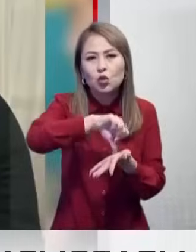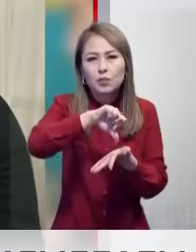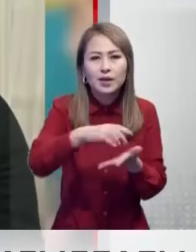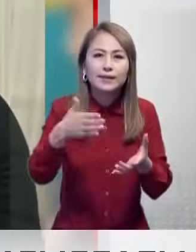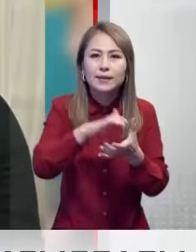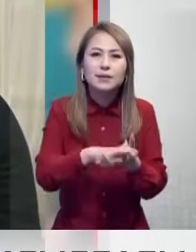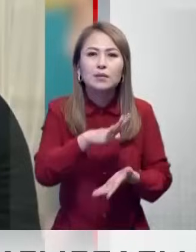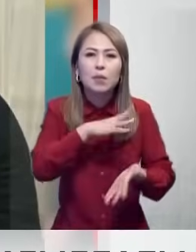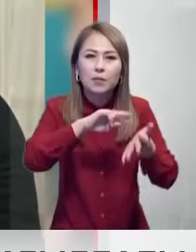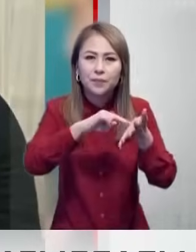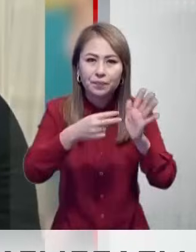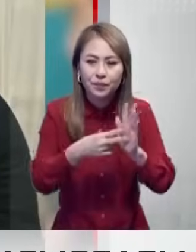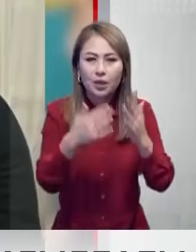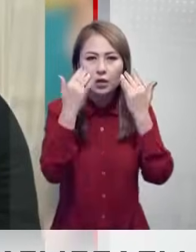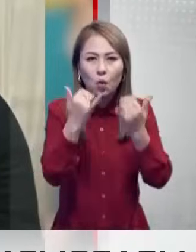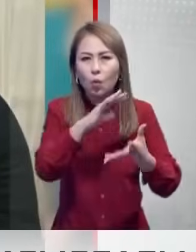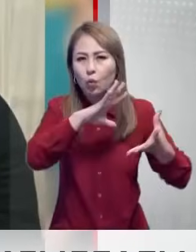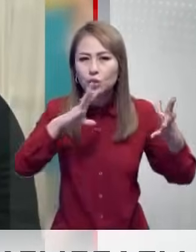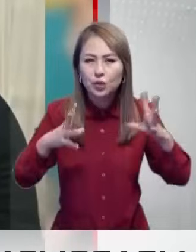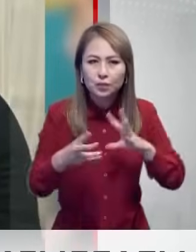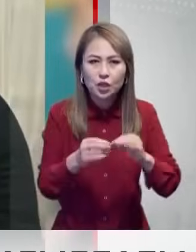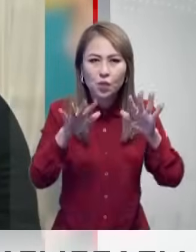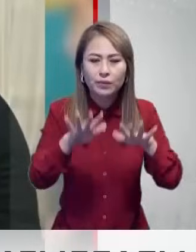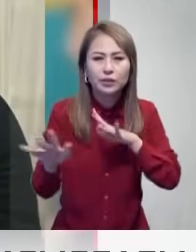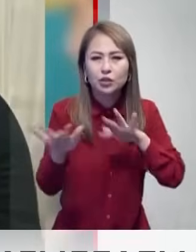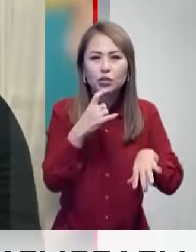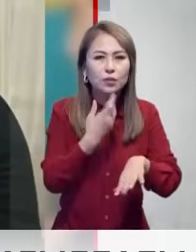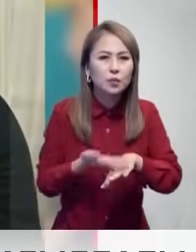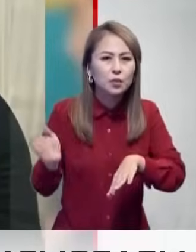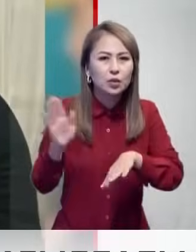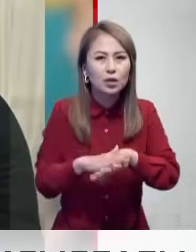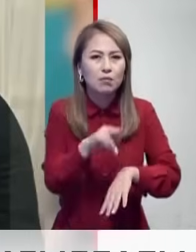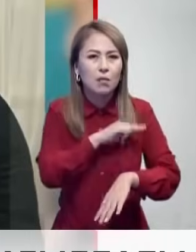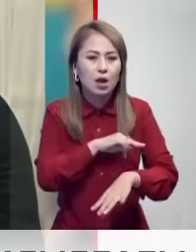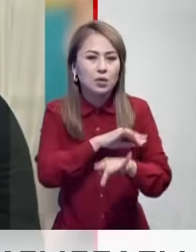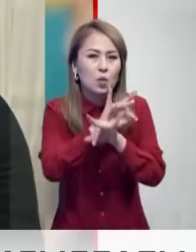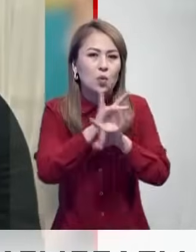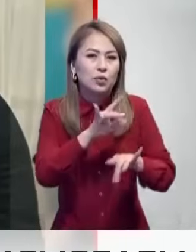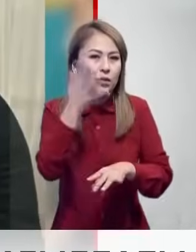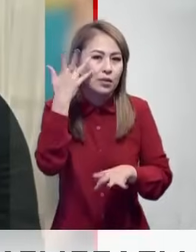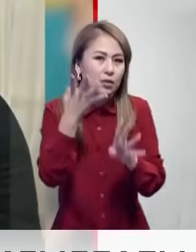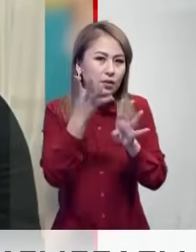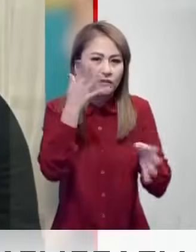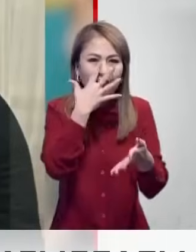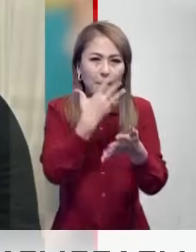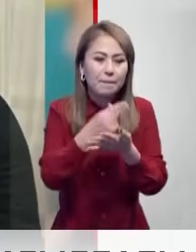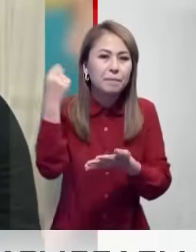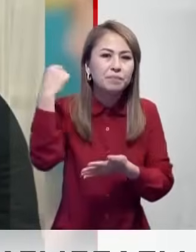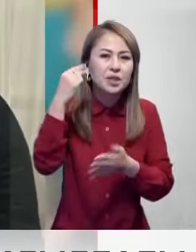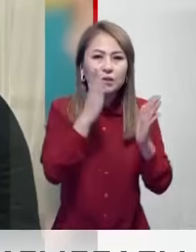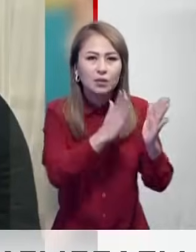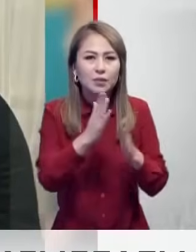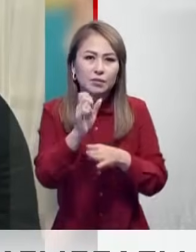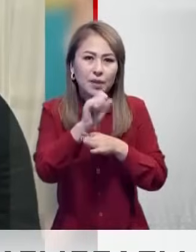таныстырды. Сондай-ақ жиын терім науқанының қорытындысы мен шаруалардың қиын жағдайда жұмыс істегені баяндалды. Өз кезегінде президент